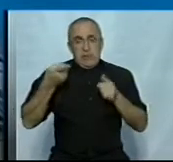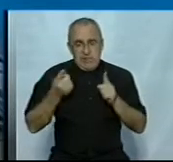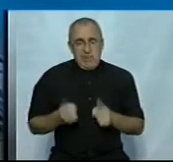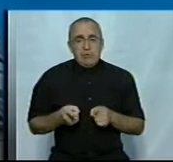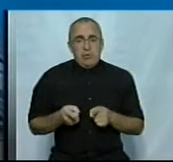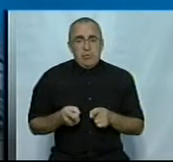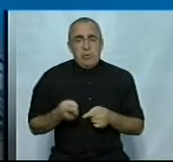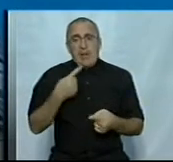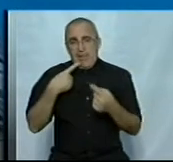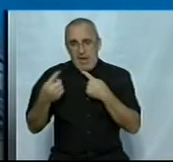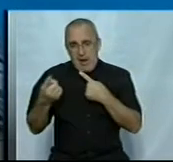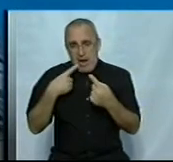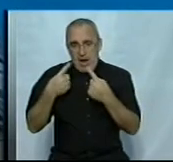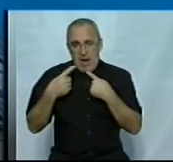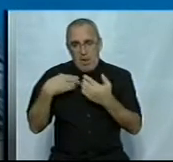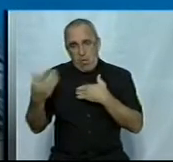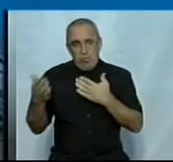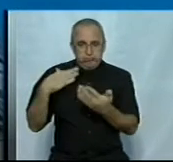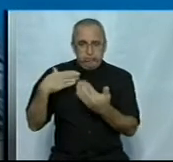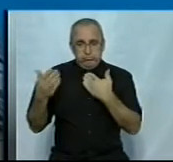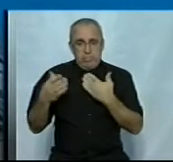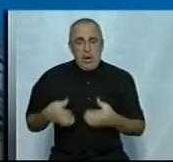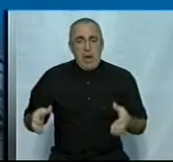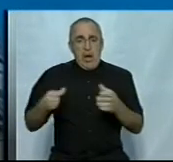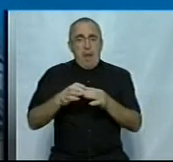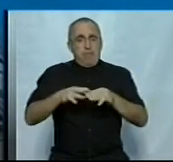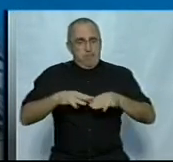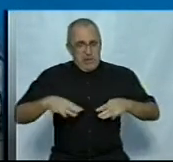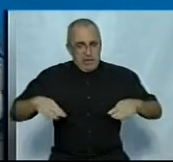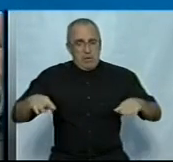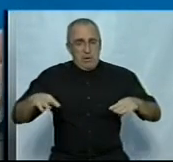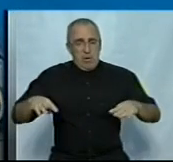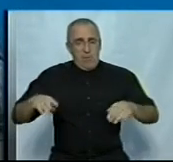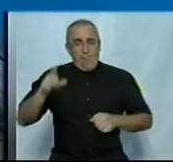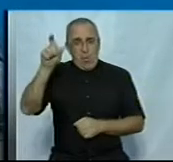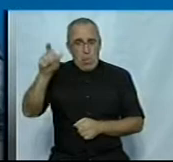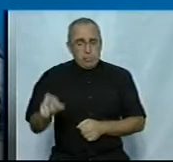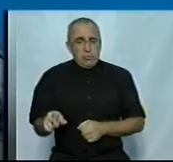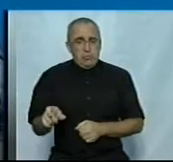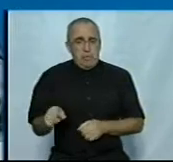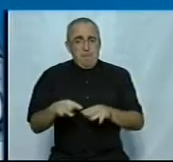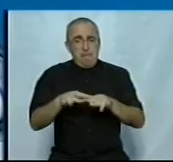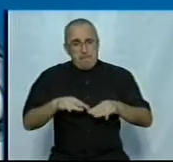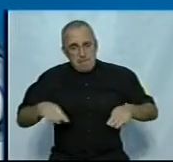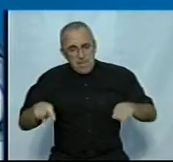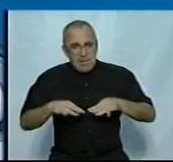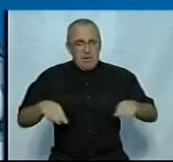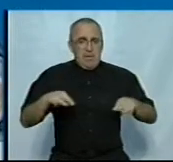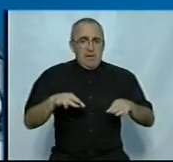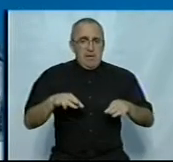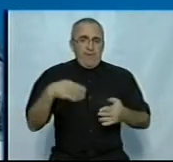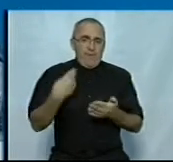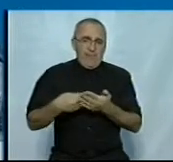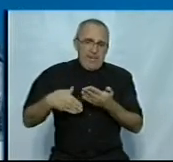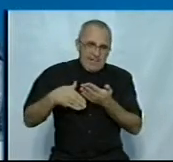йде діалог з Кабінетом міністрів в особі міністрів і міністра